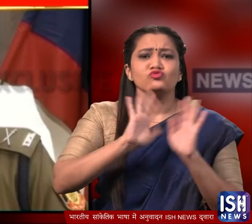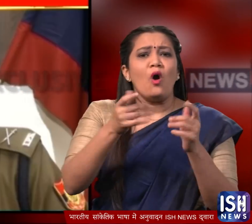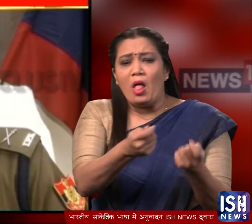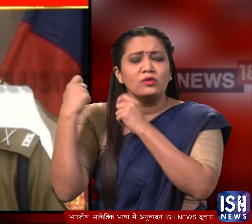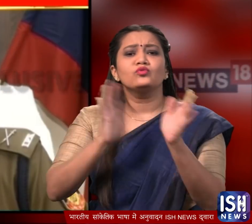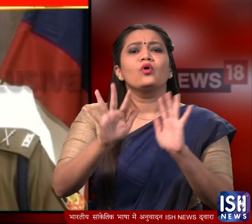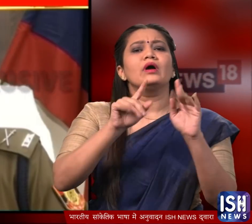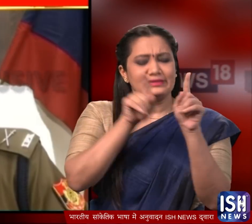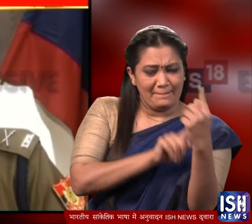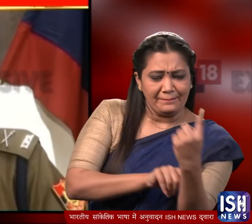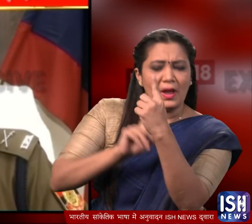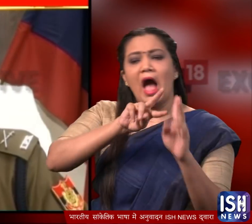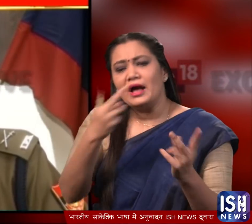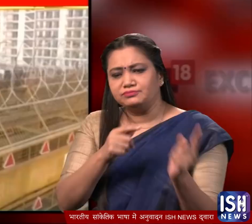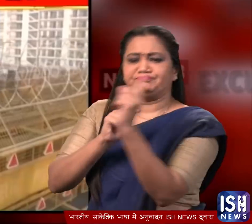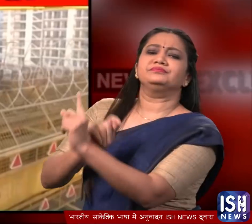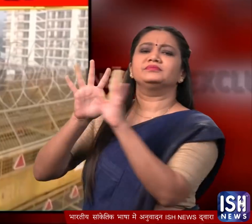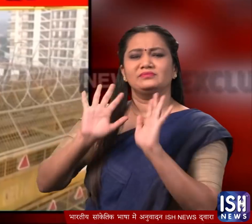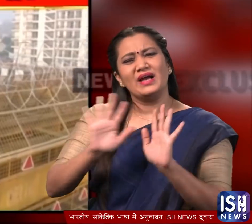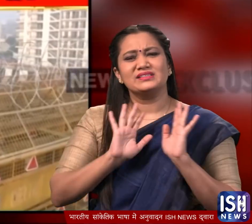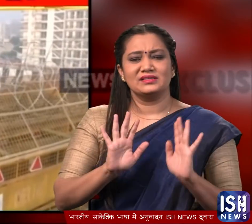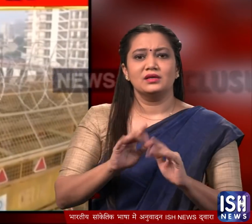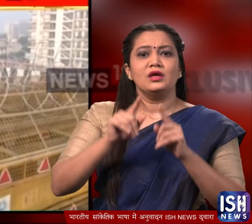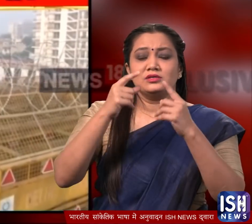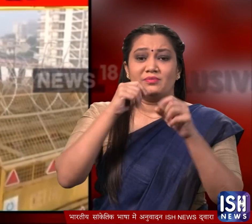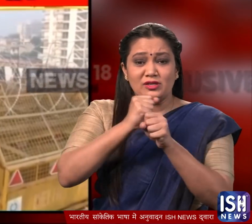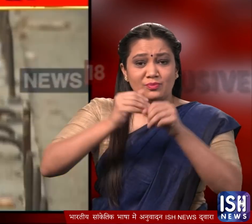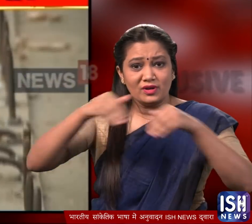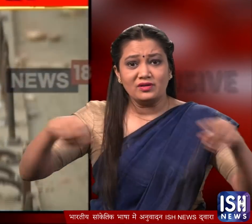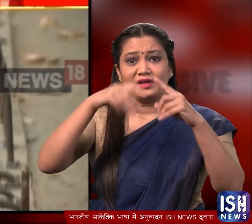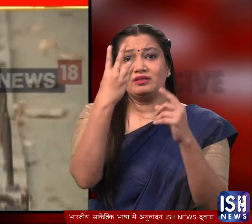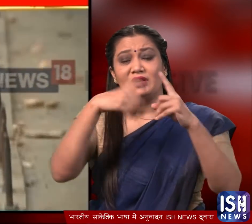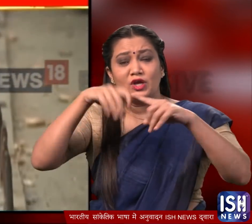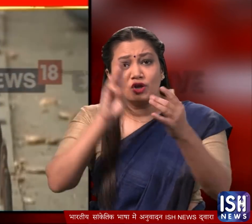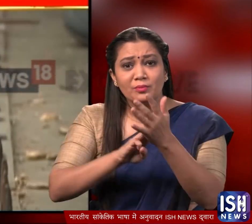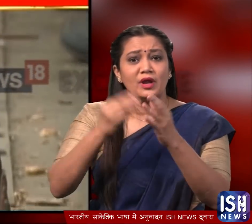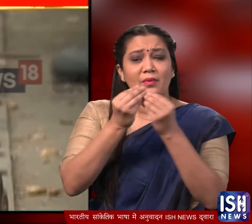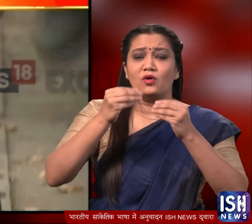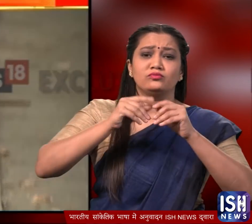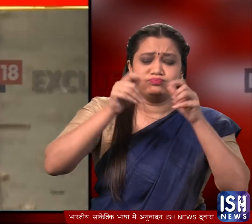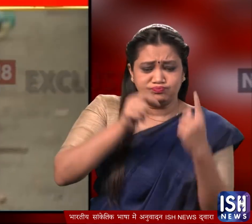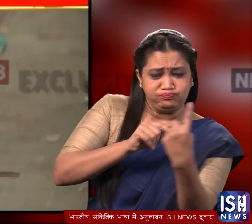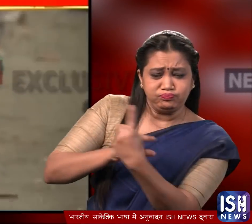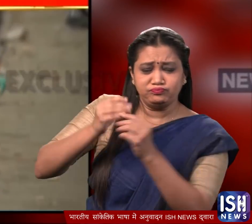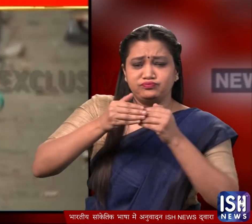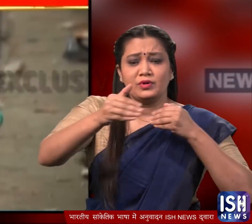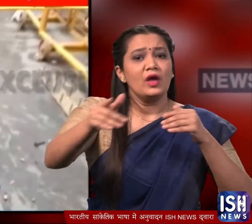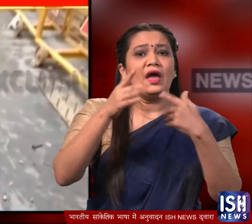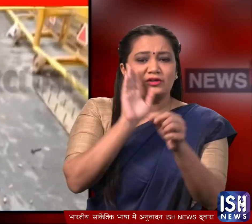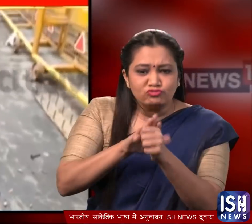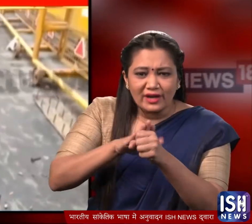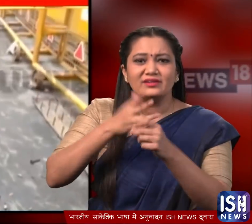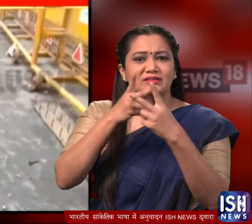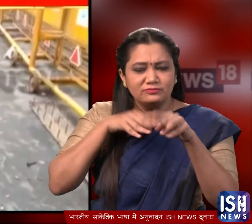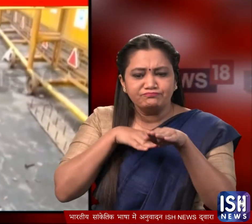अभी हटाया नहीं गया, केवल उसकी रिपोजिशनिंग की गई है। गाजीपुर बॉर्डर पर 3 किलोमीटर तक कई लेयर की बैरिकेडिंग के बाद इन कीलों को लगाया गया था, ताकि